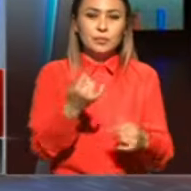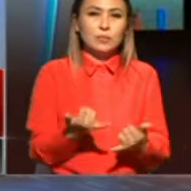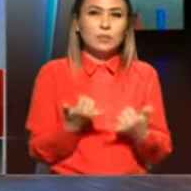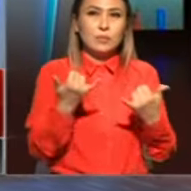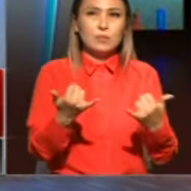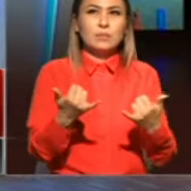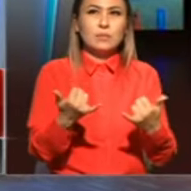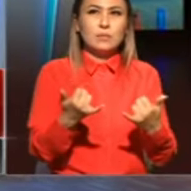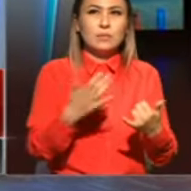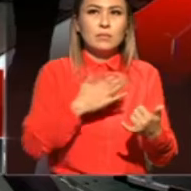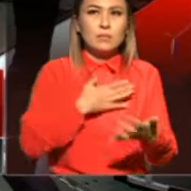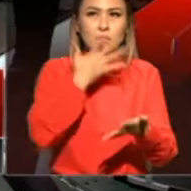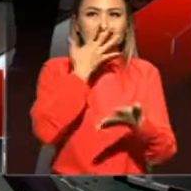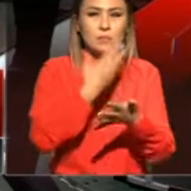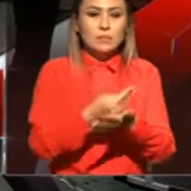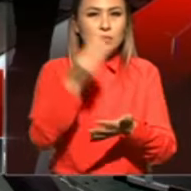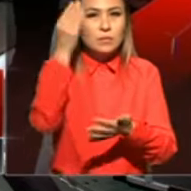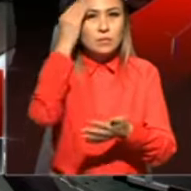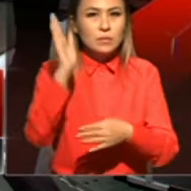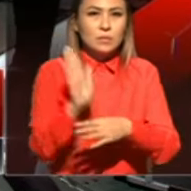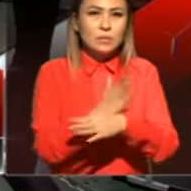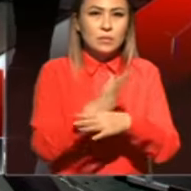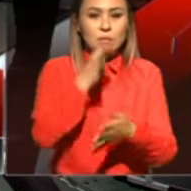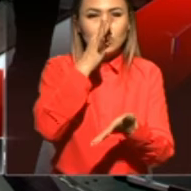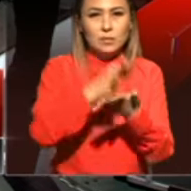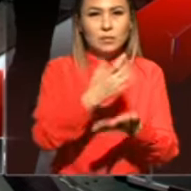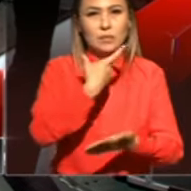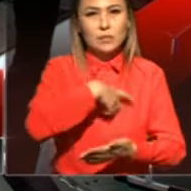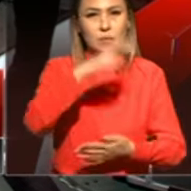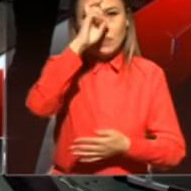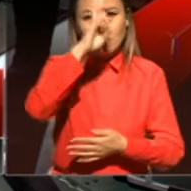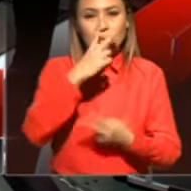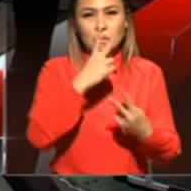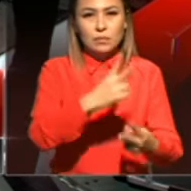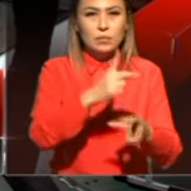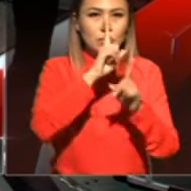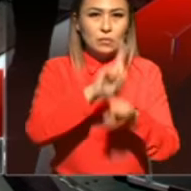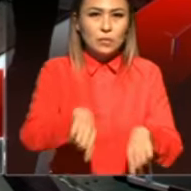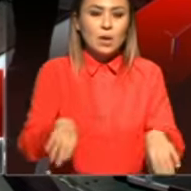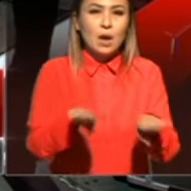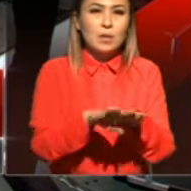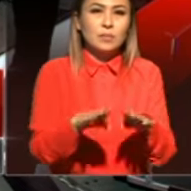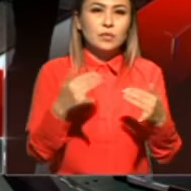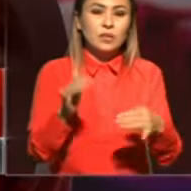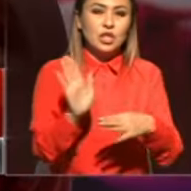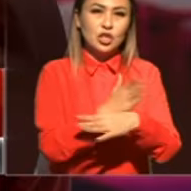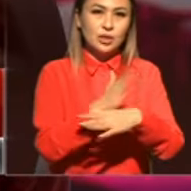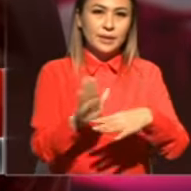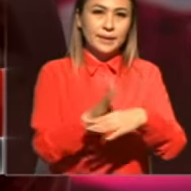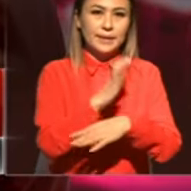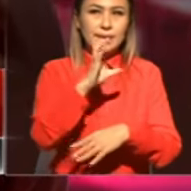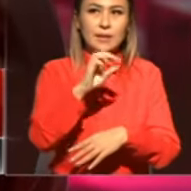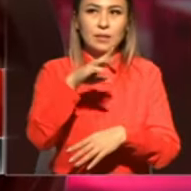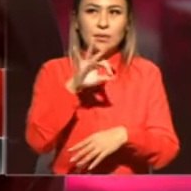сүретінде біз қалай ойлаймыз, жеке сектор өзі жауап береді деп үкімет қарамайды оған. Бірақ мен ойымша жеке сектордың